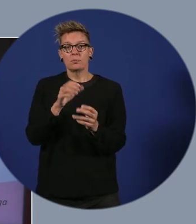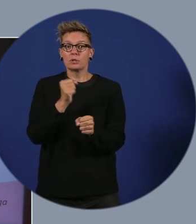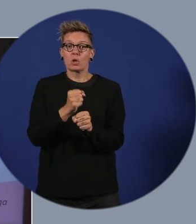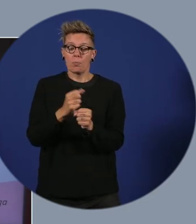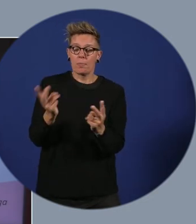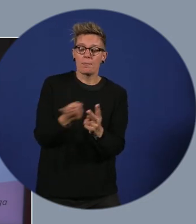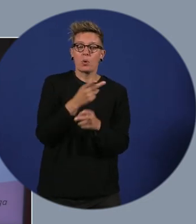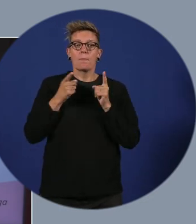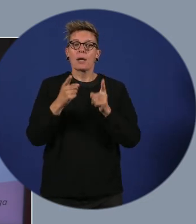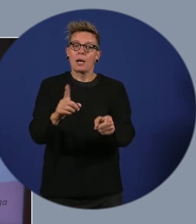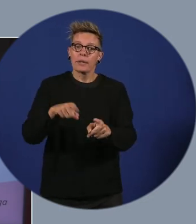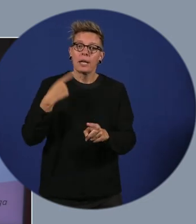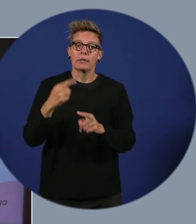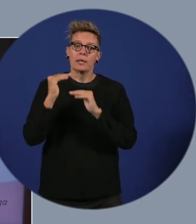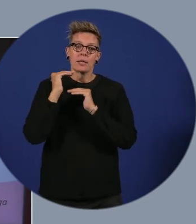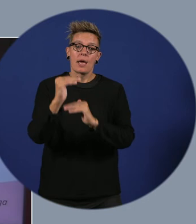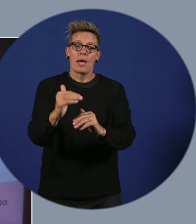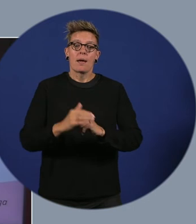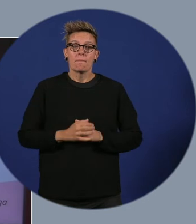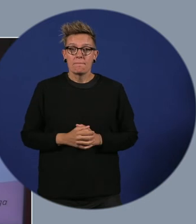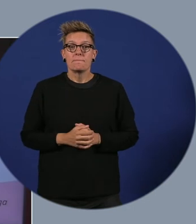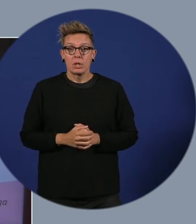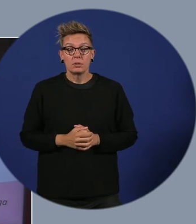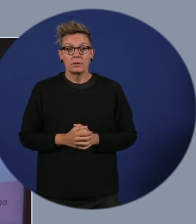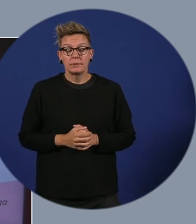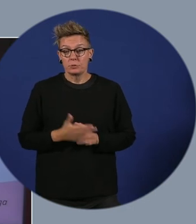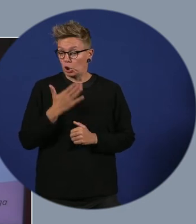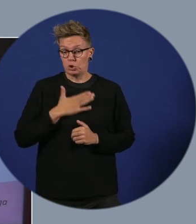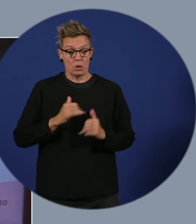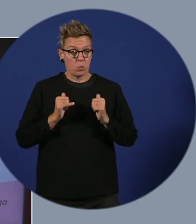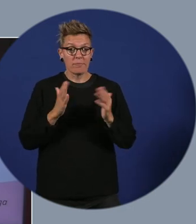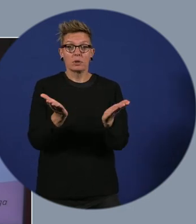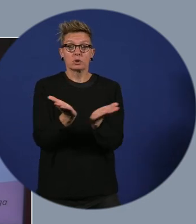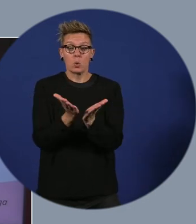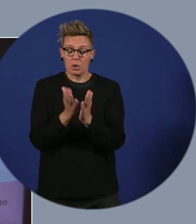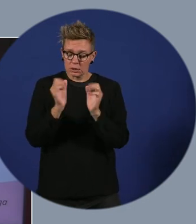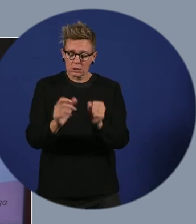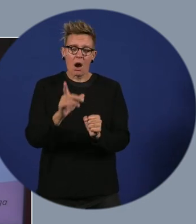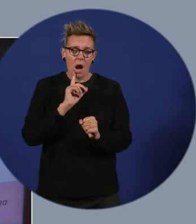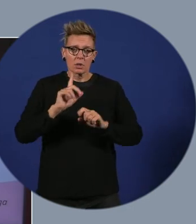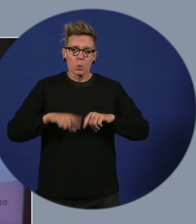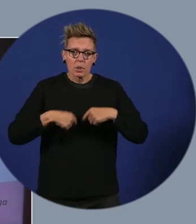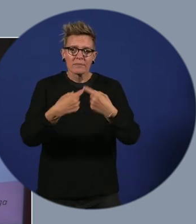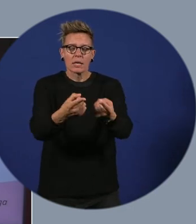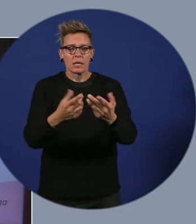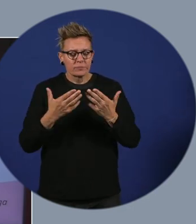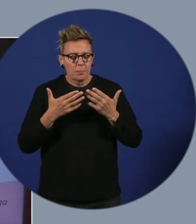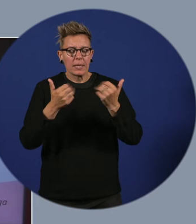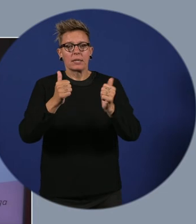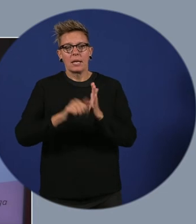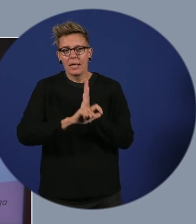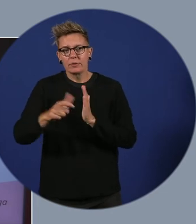hela tiden. Och jag förväntar mig heller inget annat utan att skolorna hela tiden utvecklar elevers kunskaper